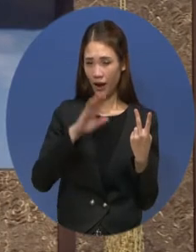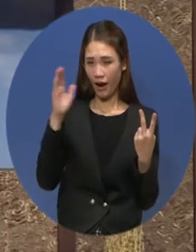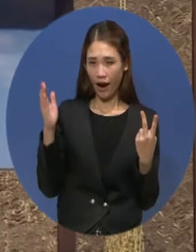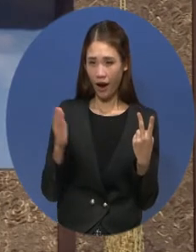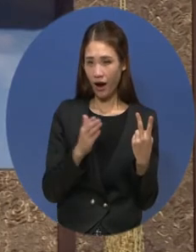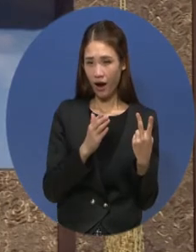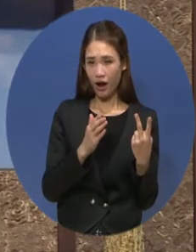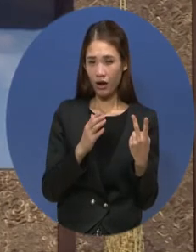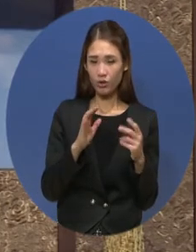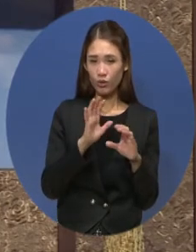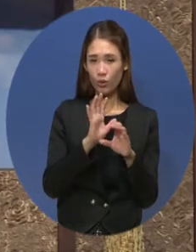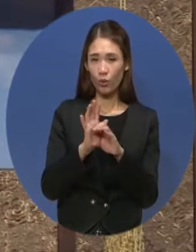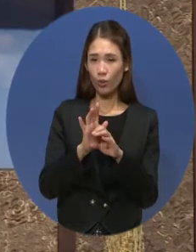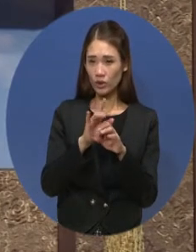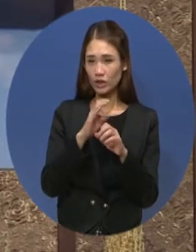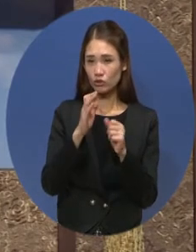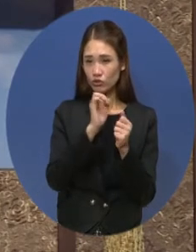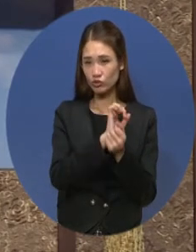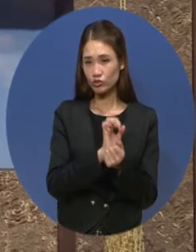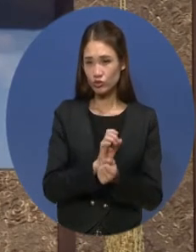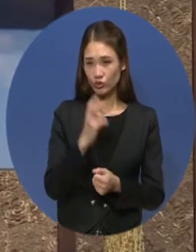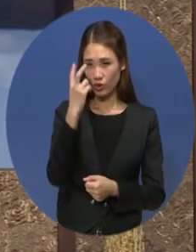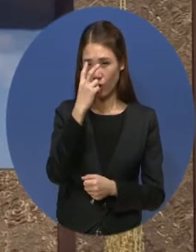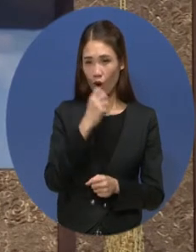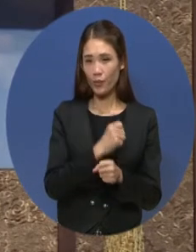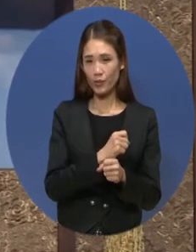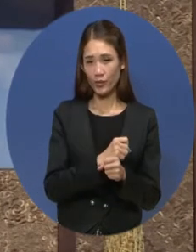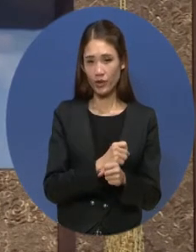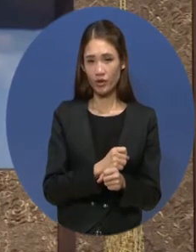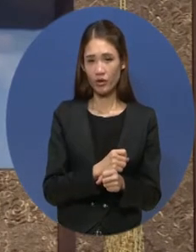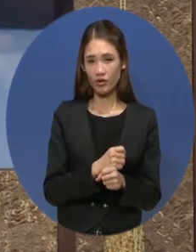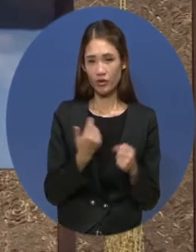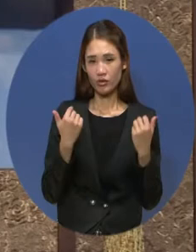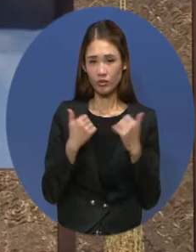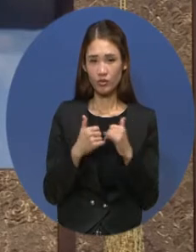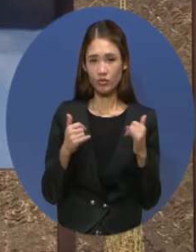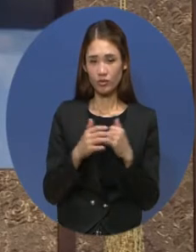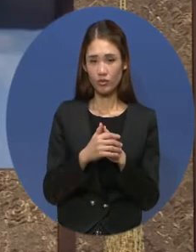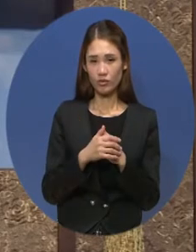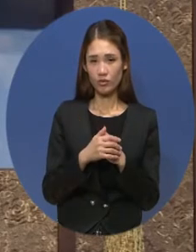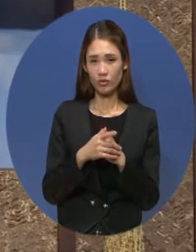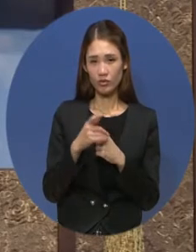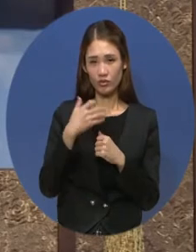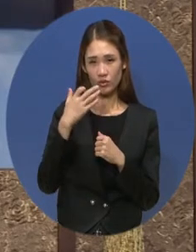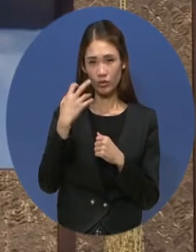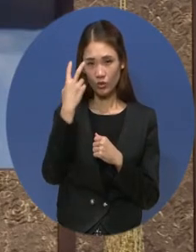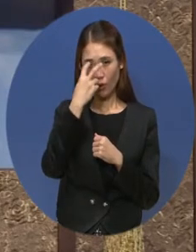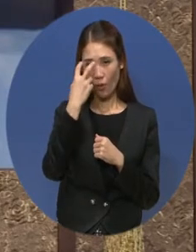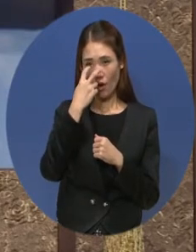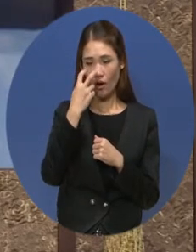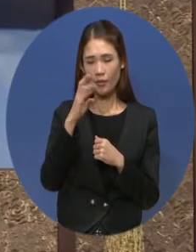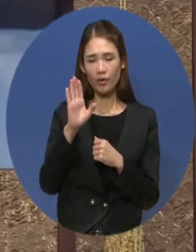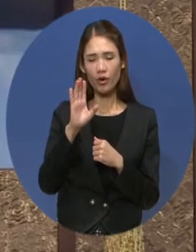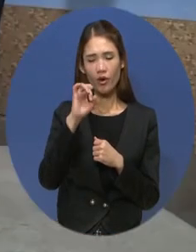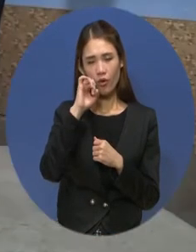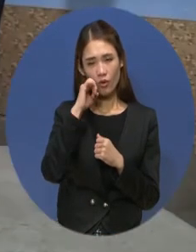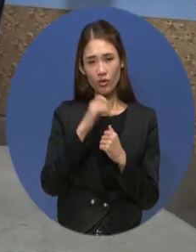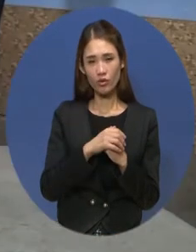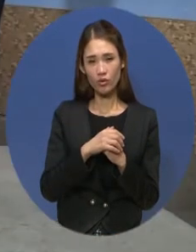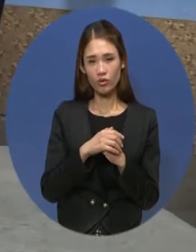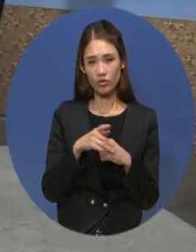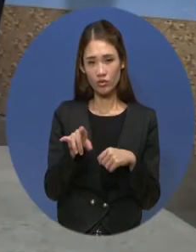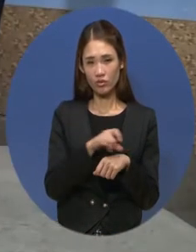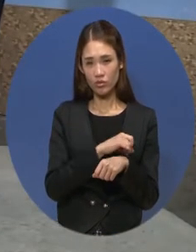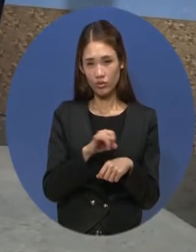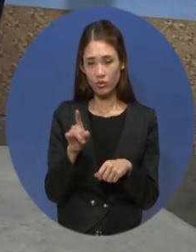다 코롤라 검사 바꾸어 아 근데 그 발달장애 분이 코로나 검사 받는 것은 상당히 어렵습니다 어 리더쉽은